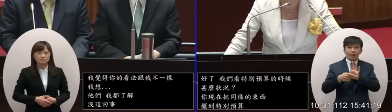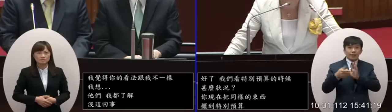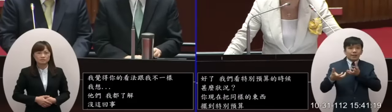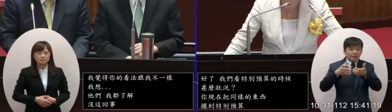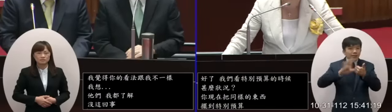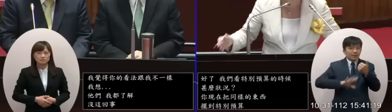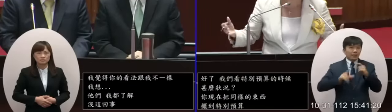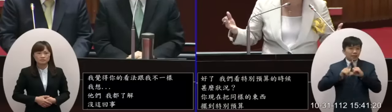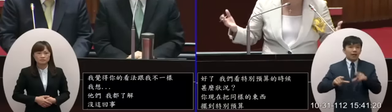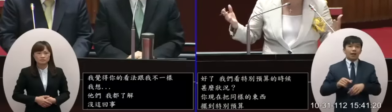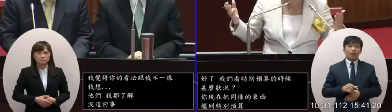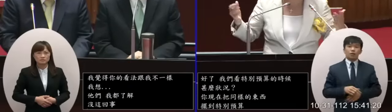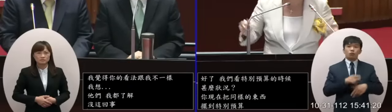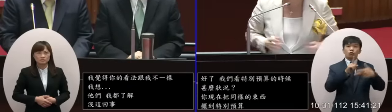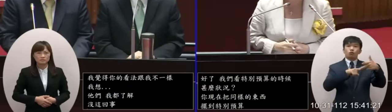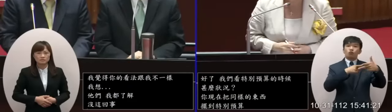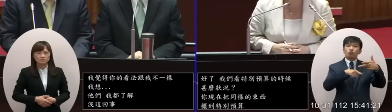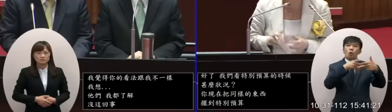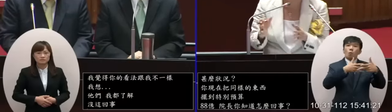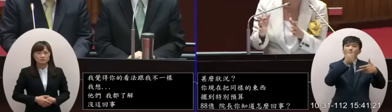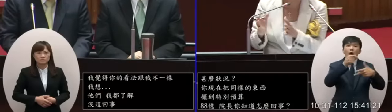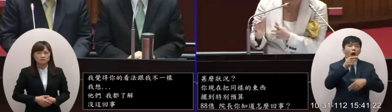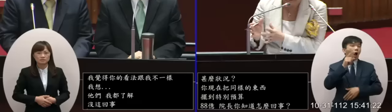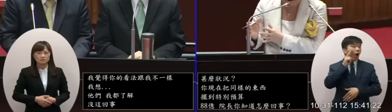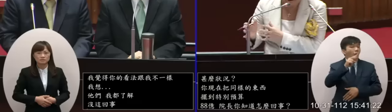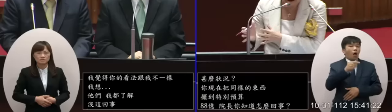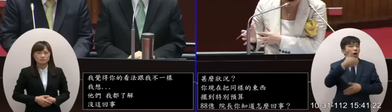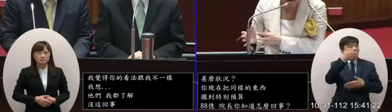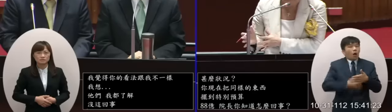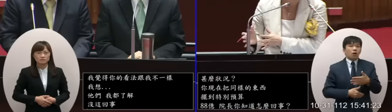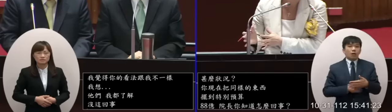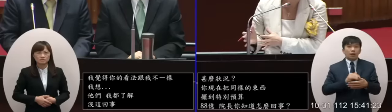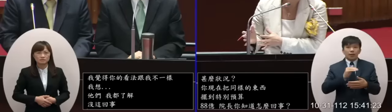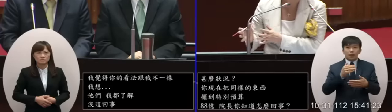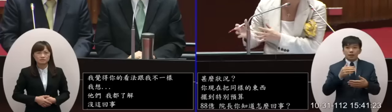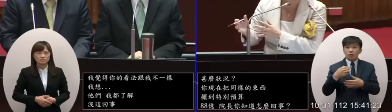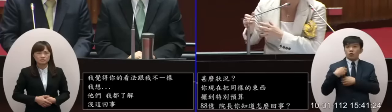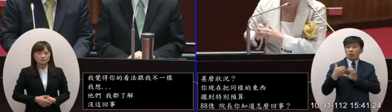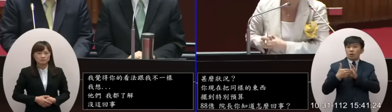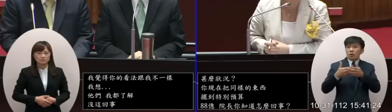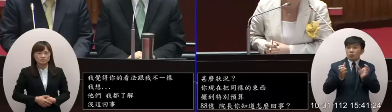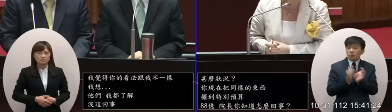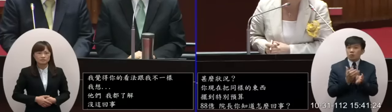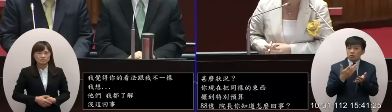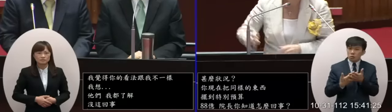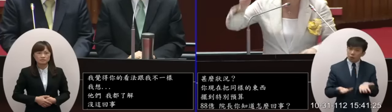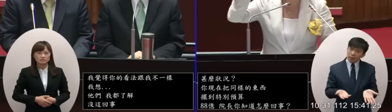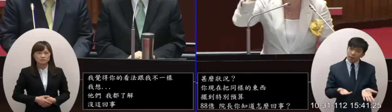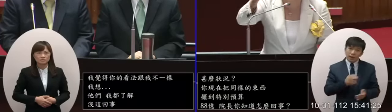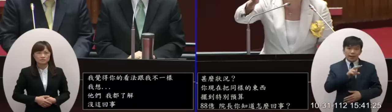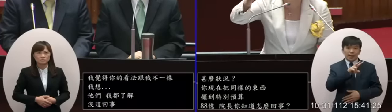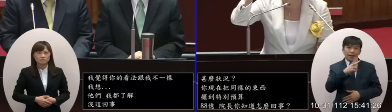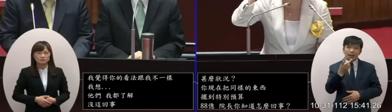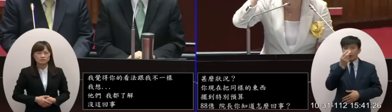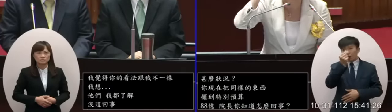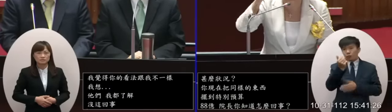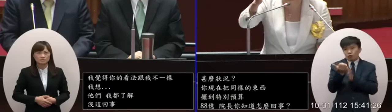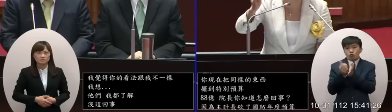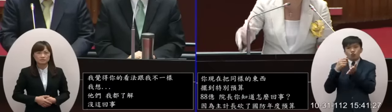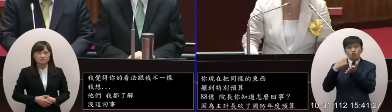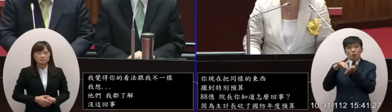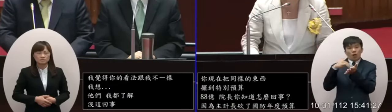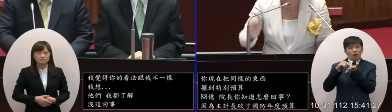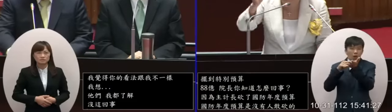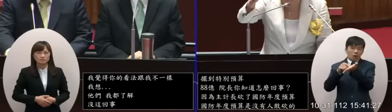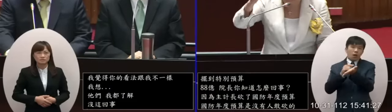完之后呢，国防部怎么办呢？国防部把它要编到特别预算里面，因为国家的